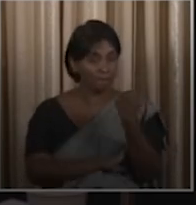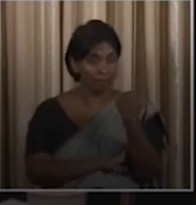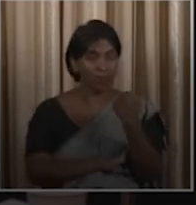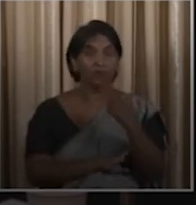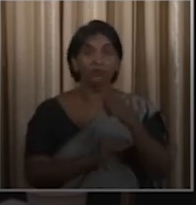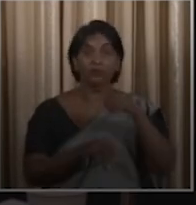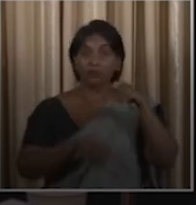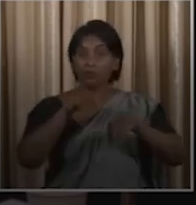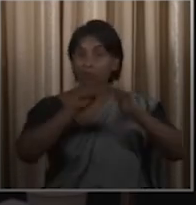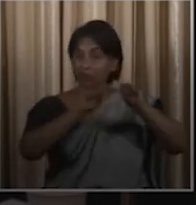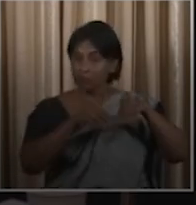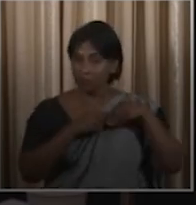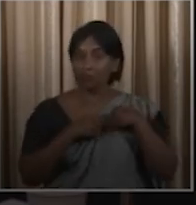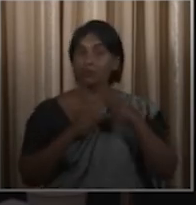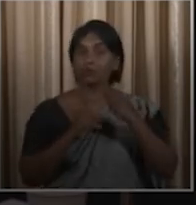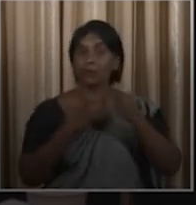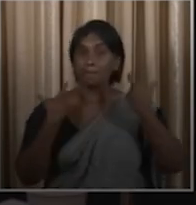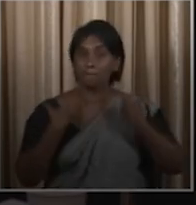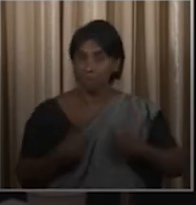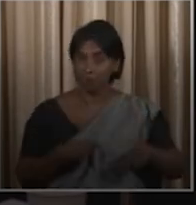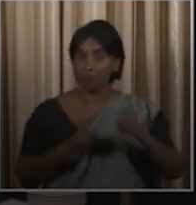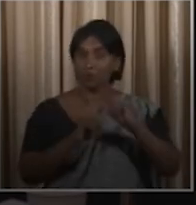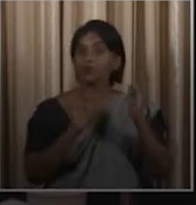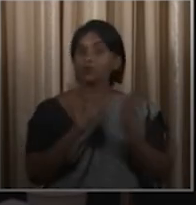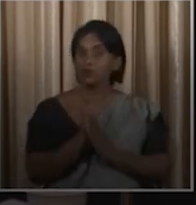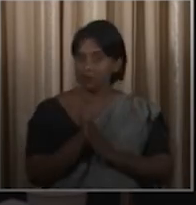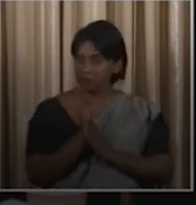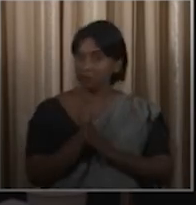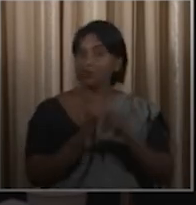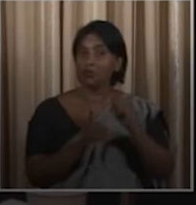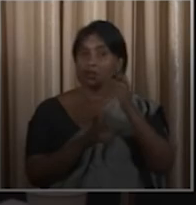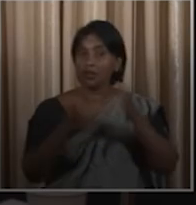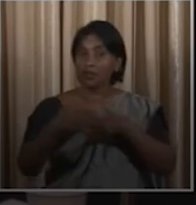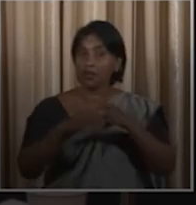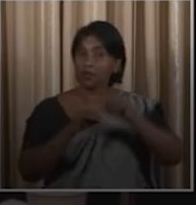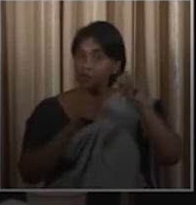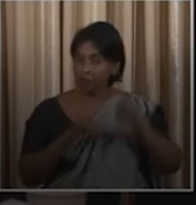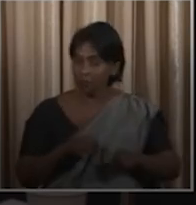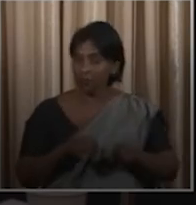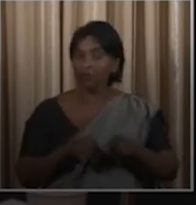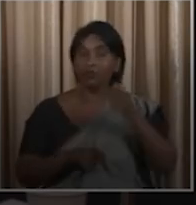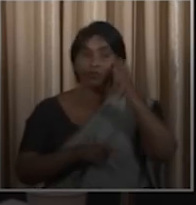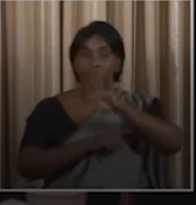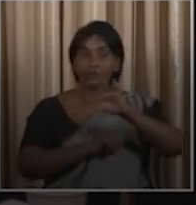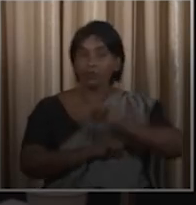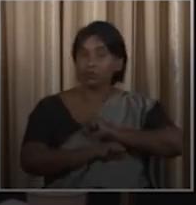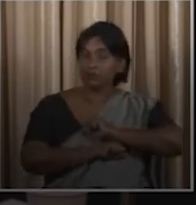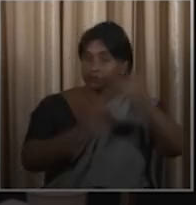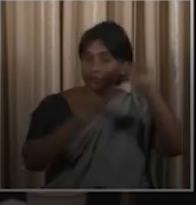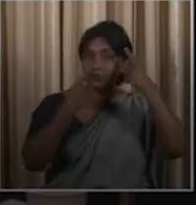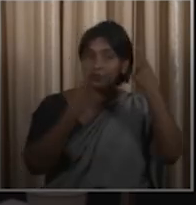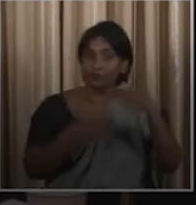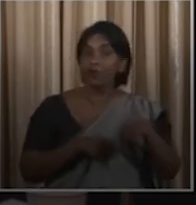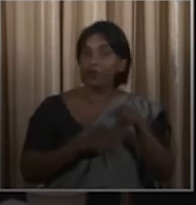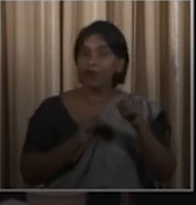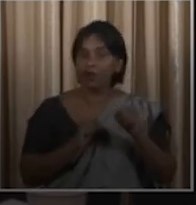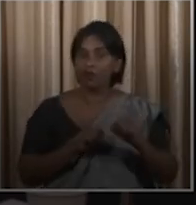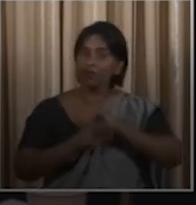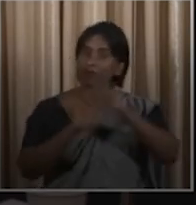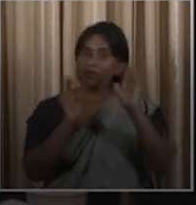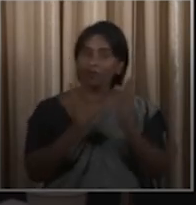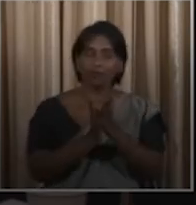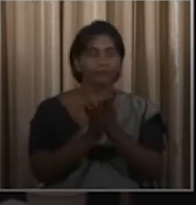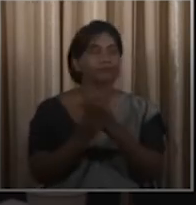මහින්ද රාජපක්ෂට අග්‍රාමාත්‍යවරයා හරහා. කැබිනට් මණ්ඩලෙට ජනතාවගේ විශාල නැගිටීම හරහා මොකද්ද උනේ? ඒ සියල්ල සුනු විසුනු වෙලා ගියා. ඉන්ද